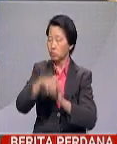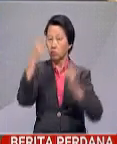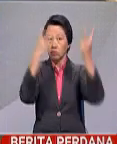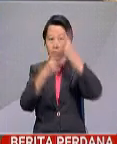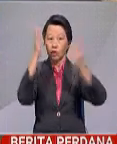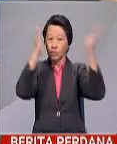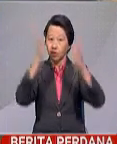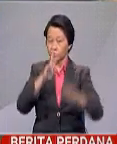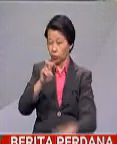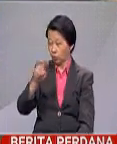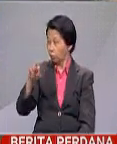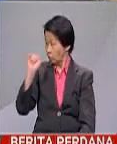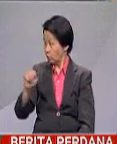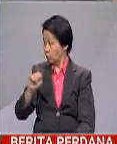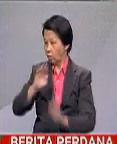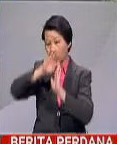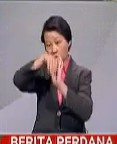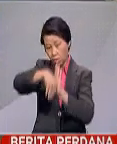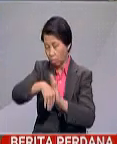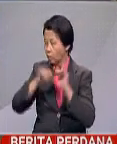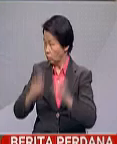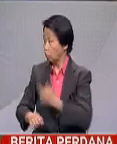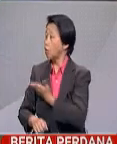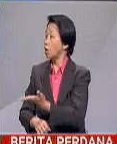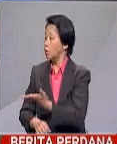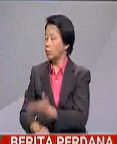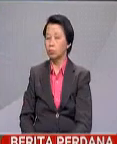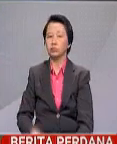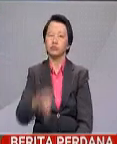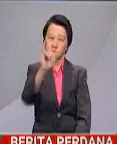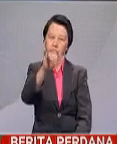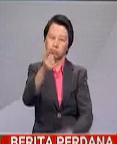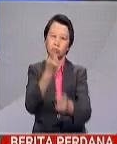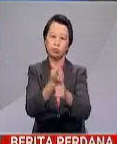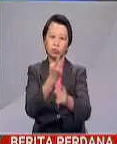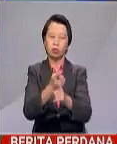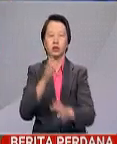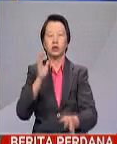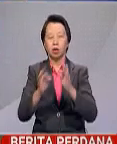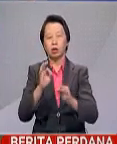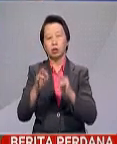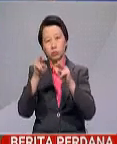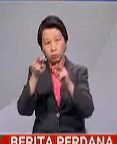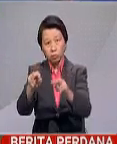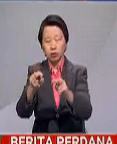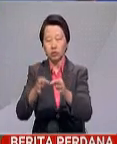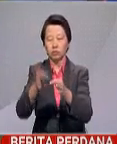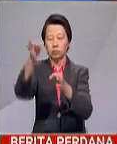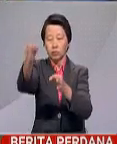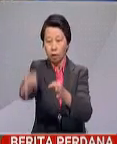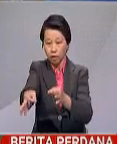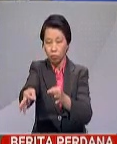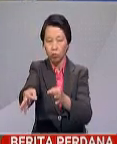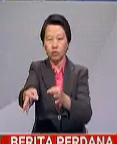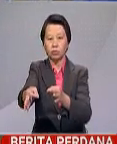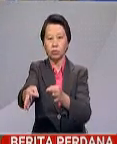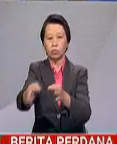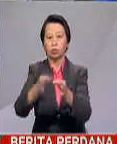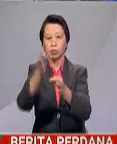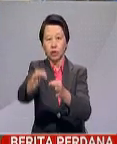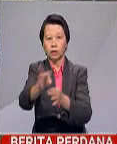2020? Memang pada kalau kita lihat penangguhan dan juga